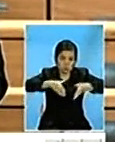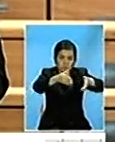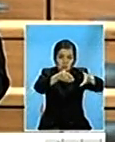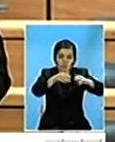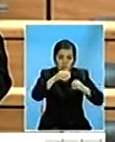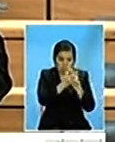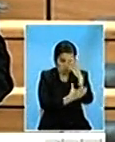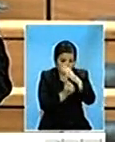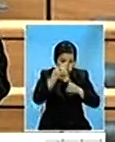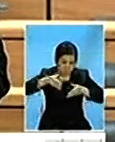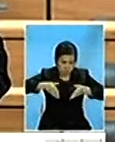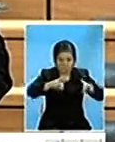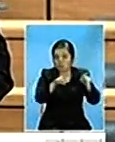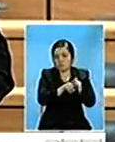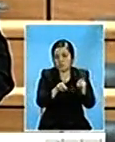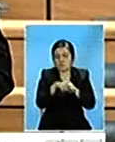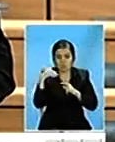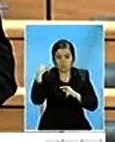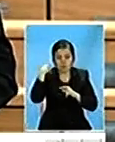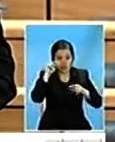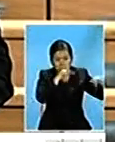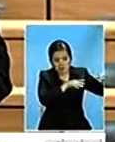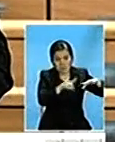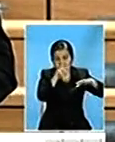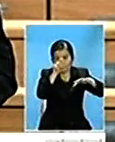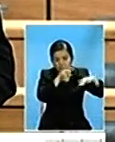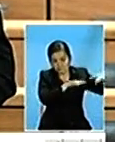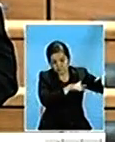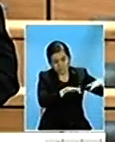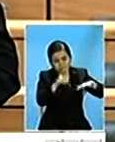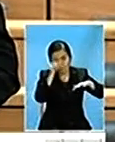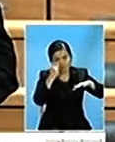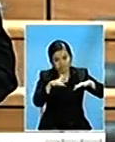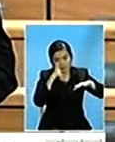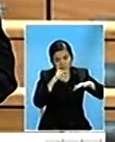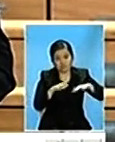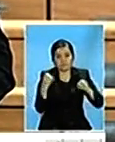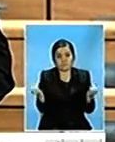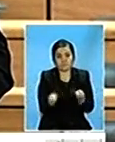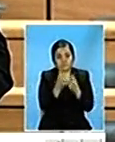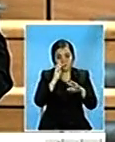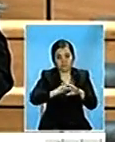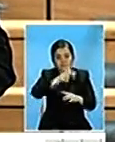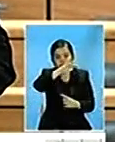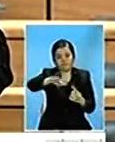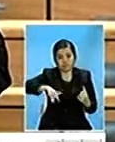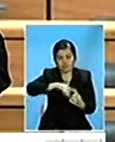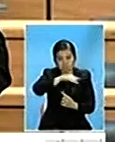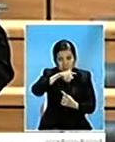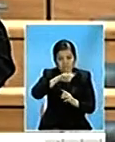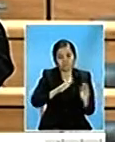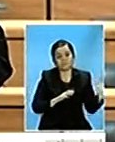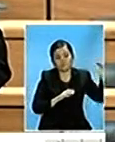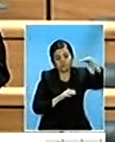คร่งถนนก็เช่นกันฮะขวางทางน้ำไม่ให้น้ำไหลไปไหลมาได้เนี่ยทำลายพลุควนเคร่งก็ควรทำสะพ